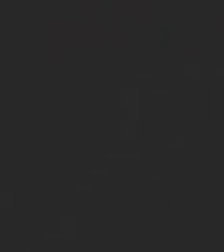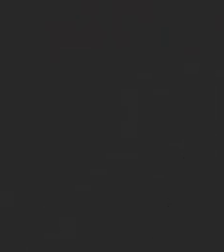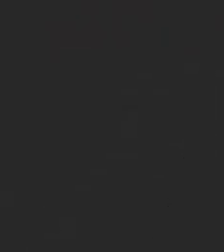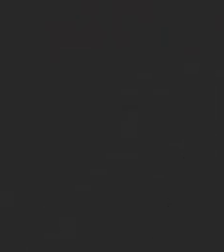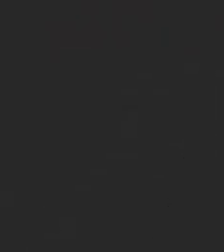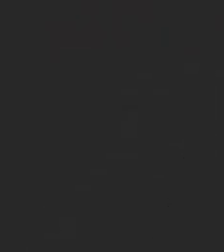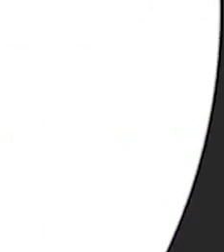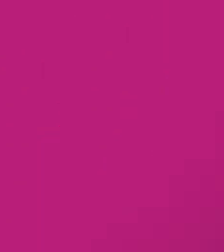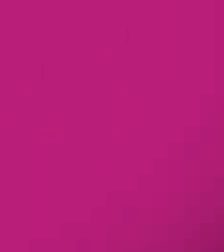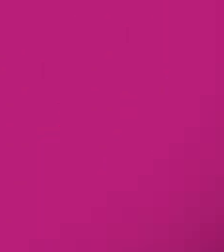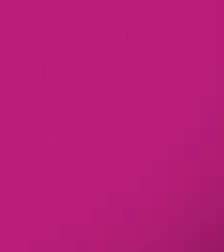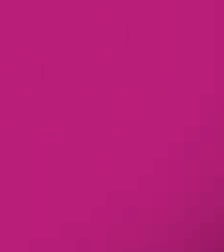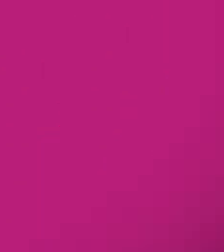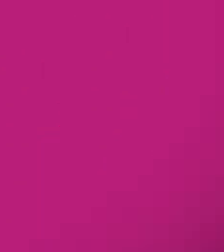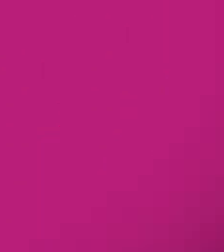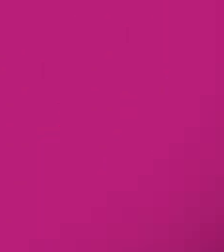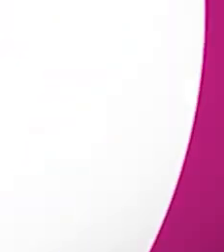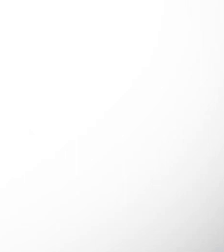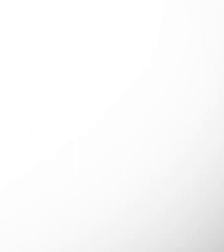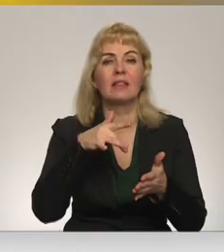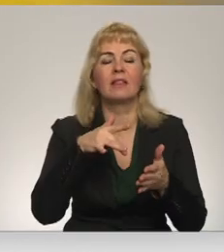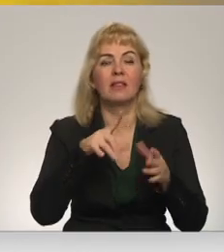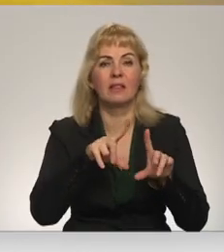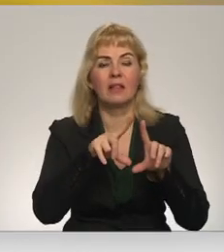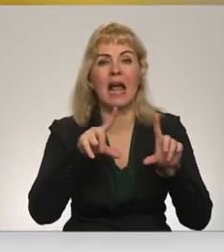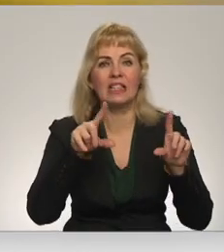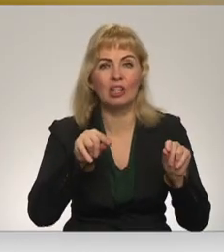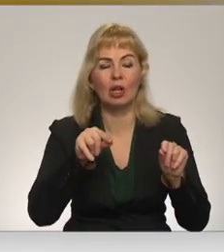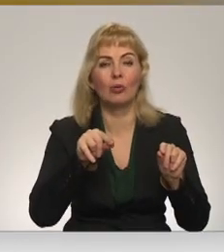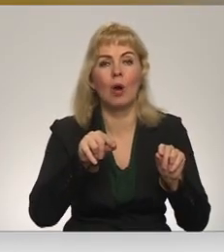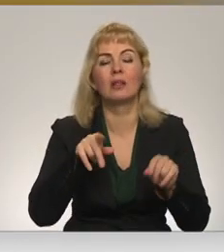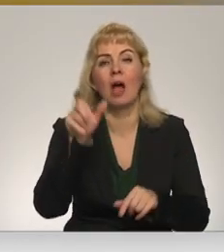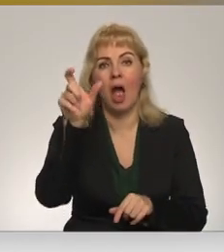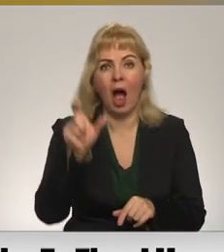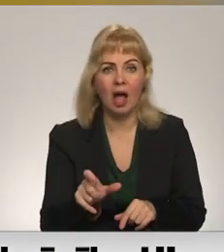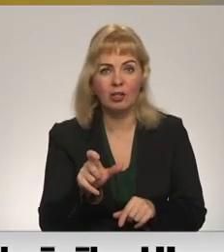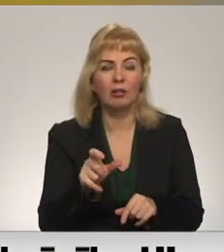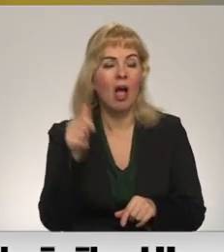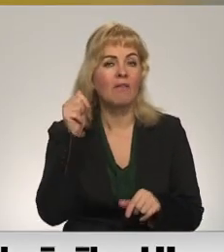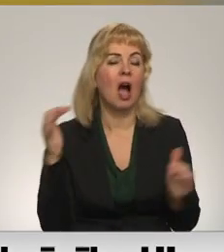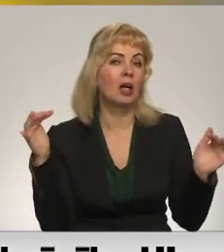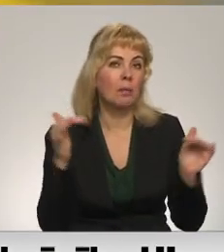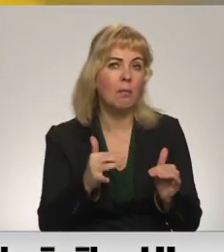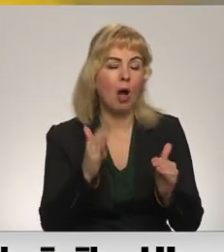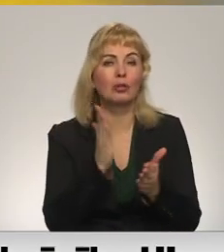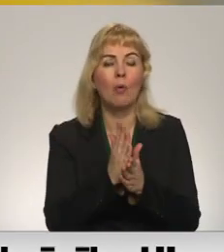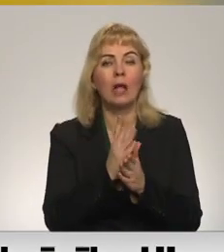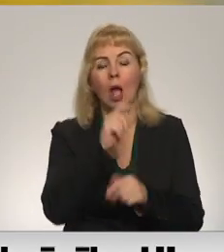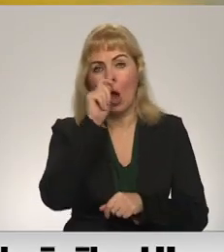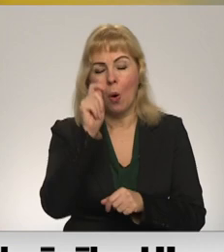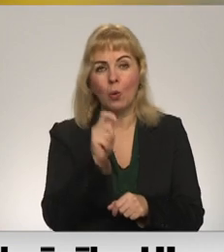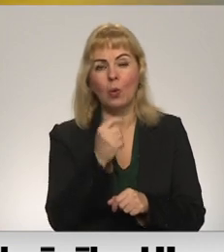Re, viss ēters ir te! Bet vakar vakarā pulcējot tūkstošus, notika koncerts Ukrainas